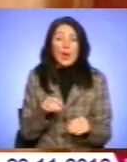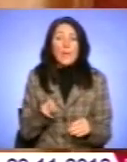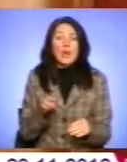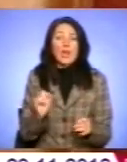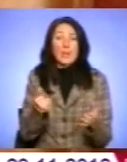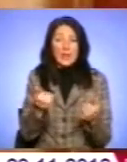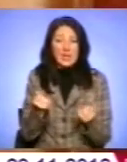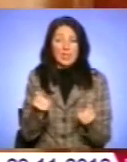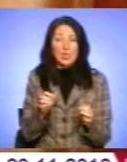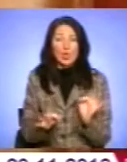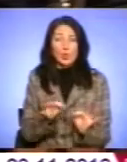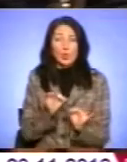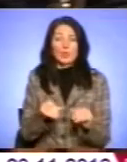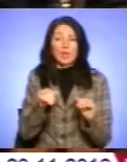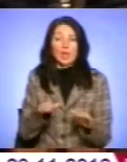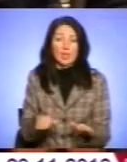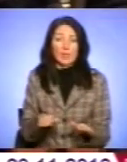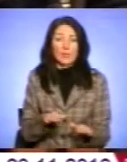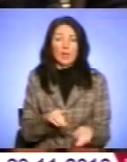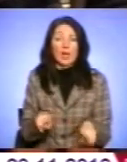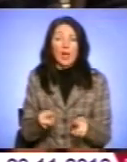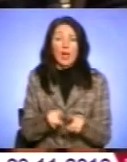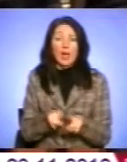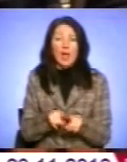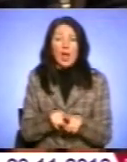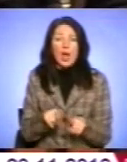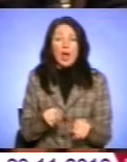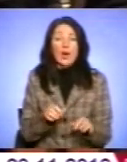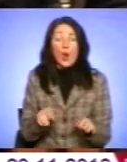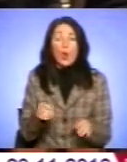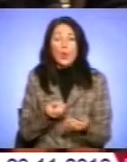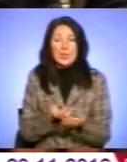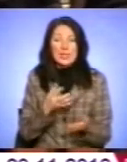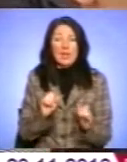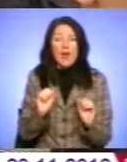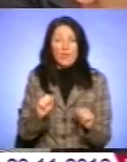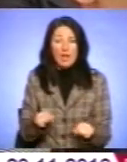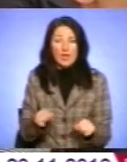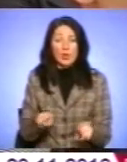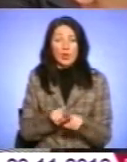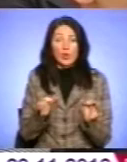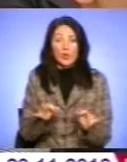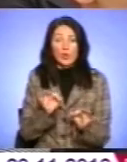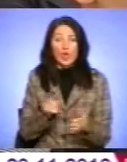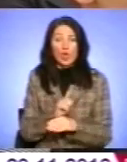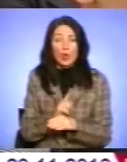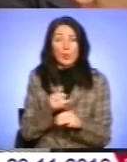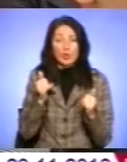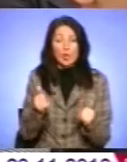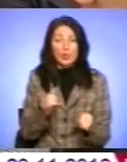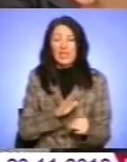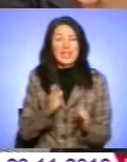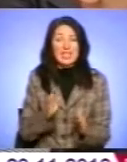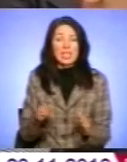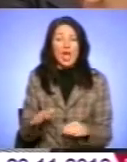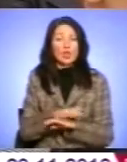прийнятті суддівських рішень. Неоднозначна оцінка влади, в тому числі і судової, норма сучасного і не лише українського